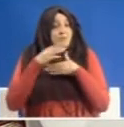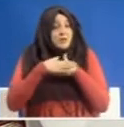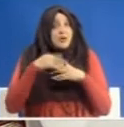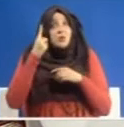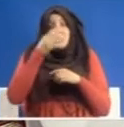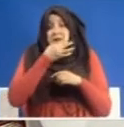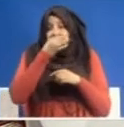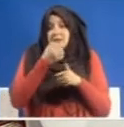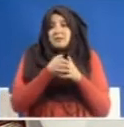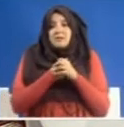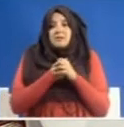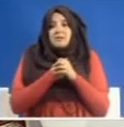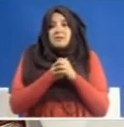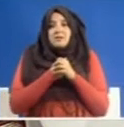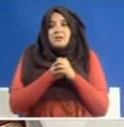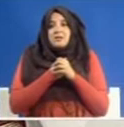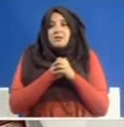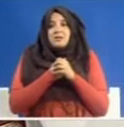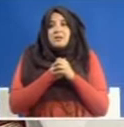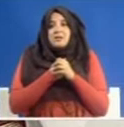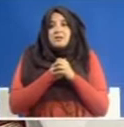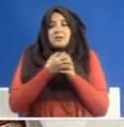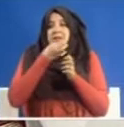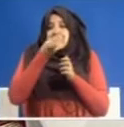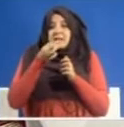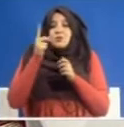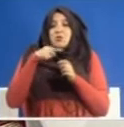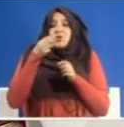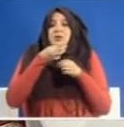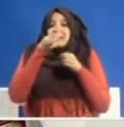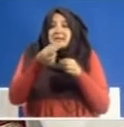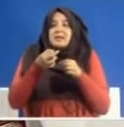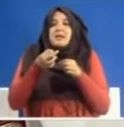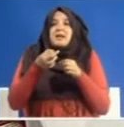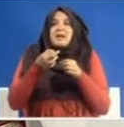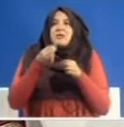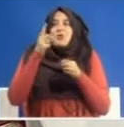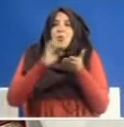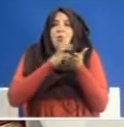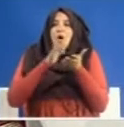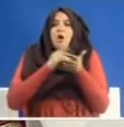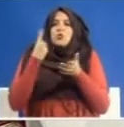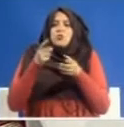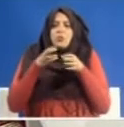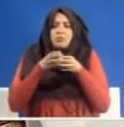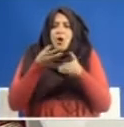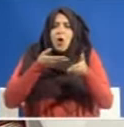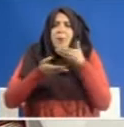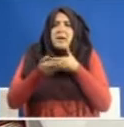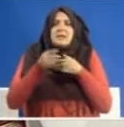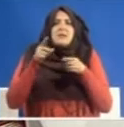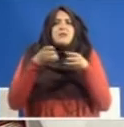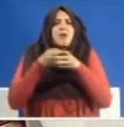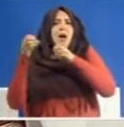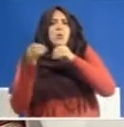الله تعالى وخلف من بعدهم خلف اضاعوا الصلاه واتبعوا الشهوات وقلت دائما احذره قلت